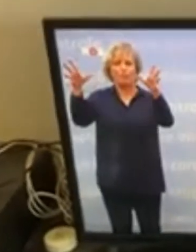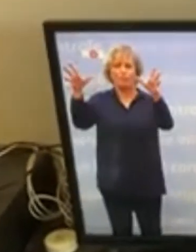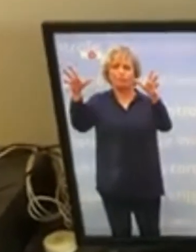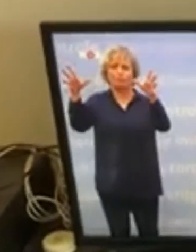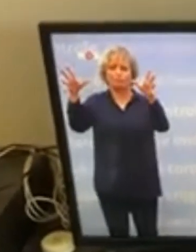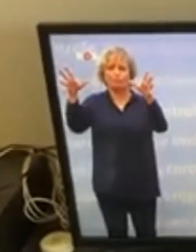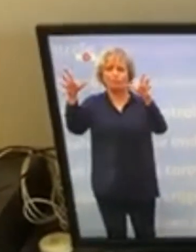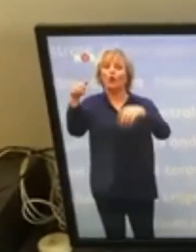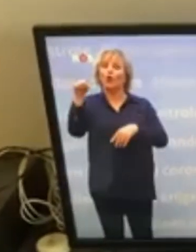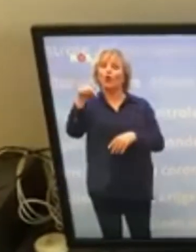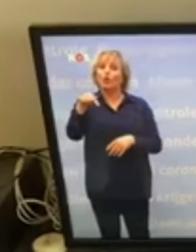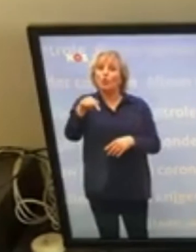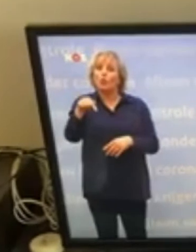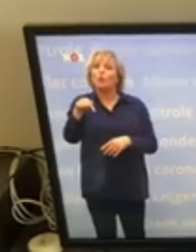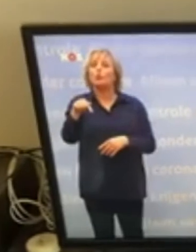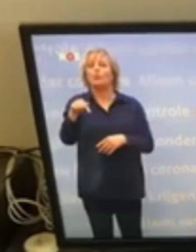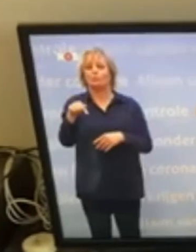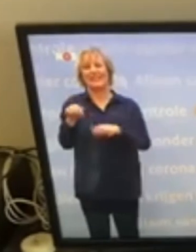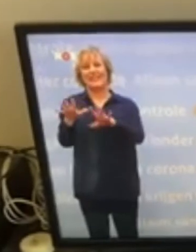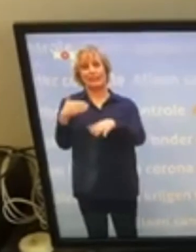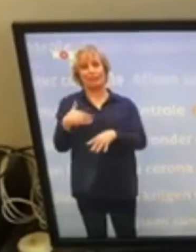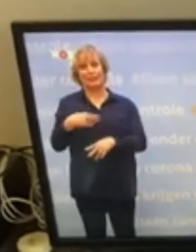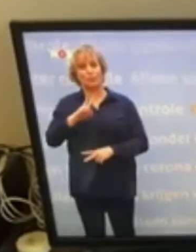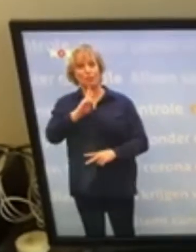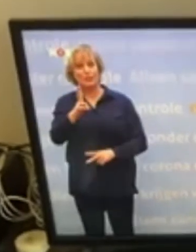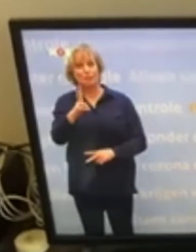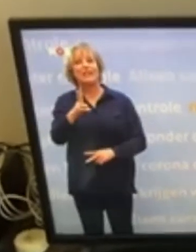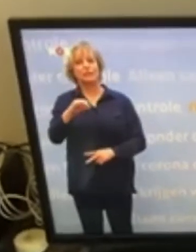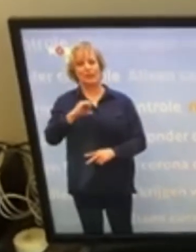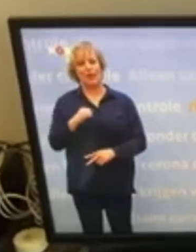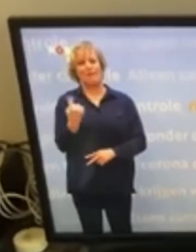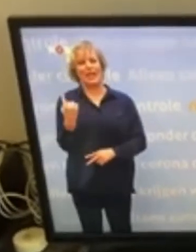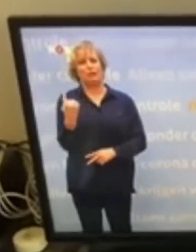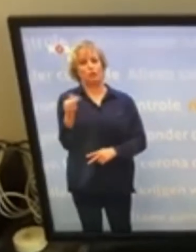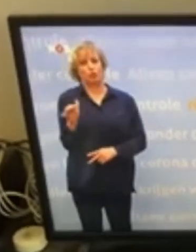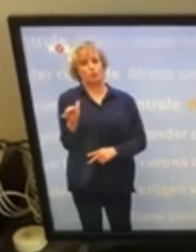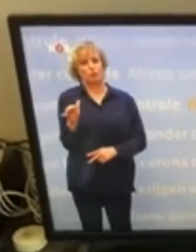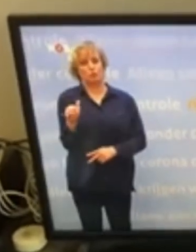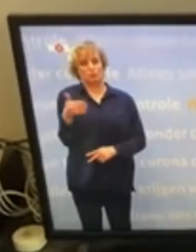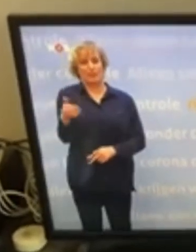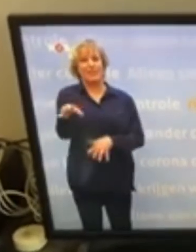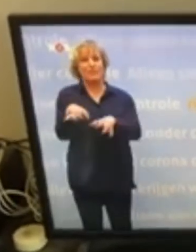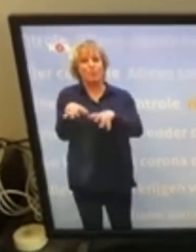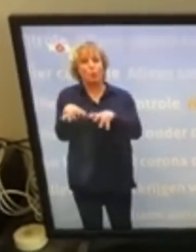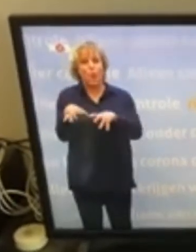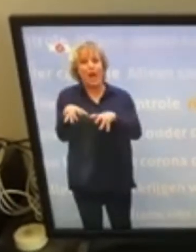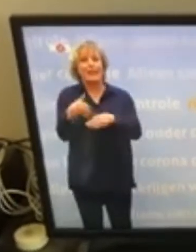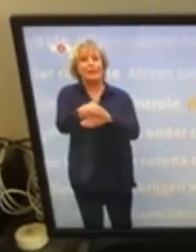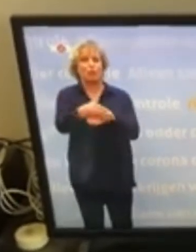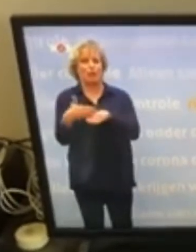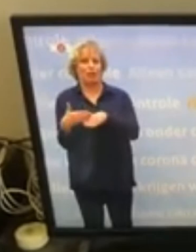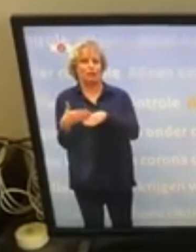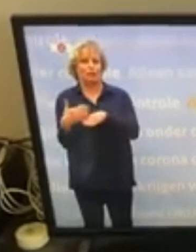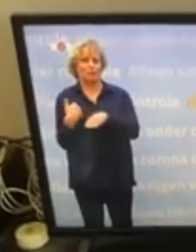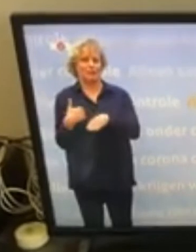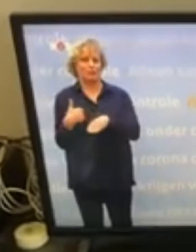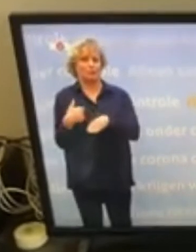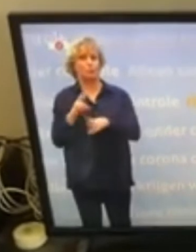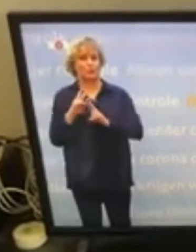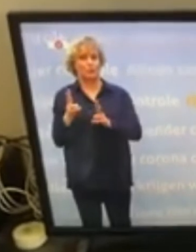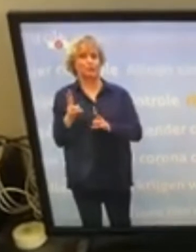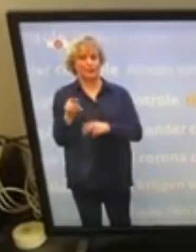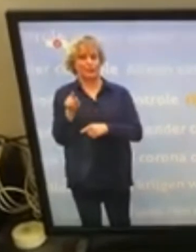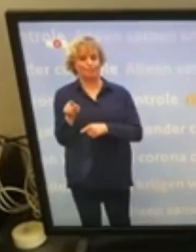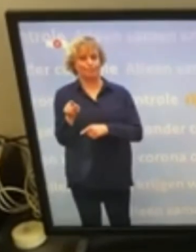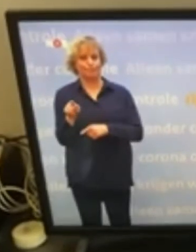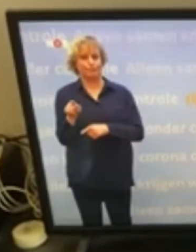Nu is hij goed voor 1 op de 10 besmettingen. En in februari is dat al de helft. En het OMT denkt dat die Britse variant het